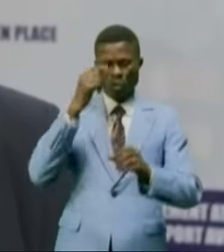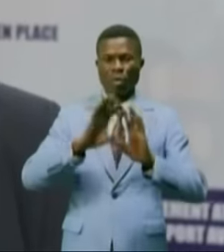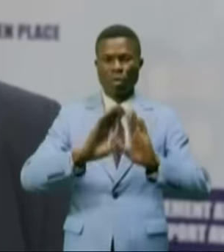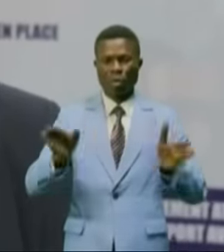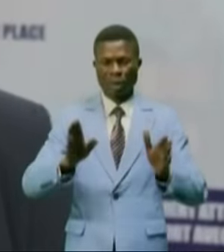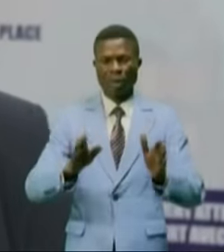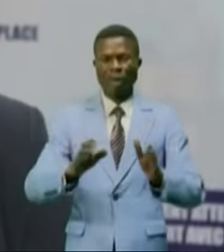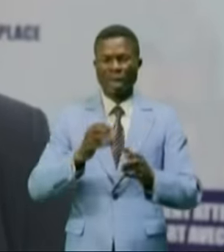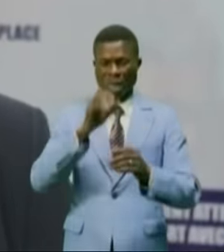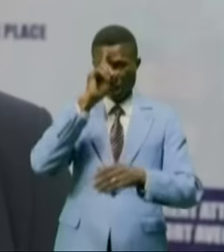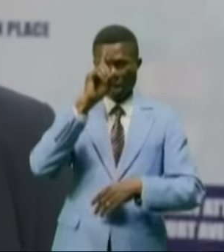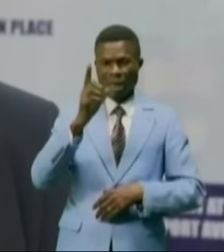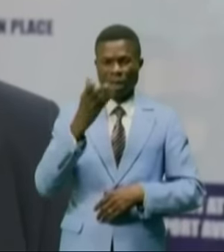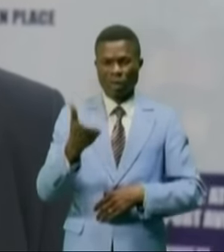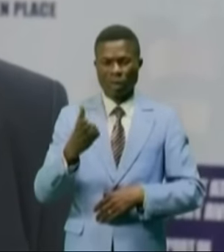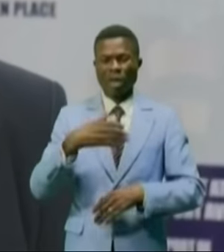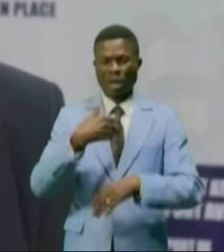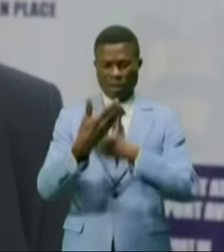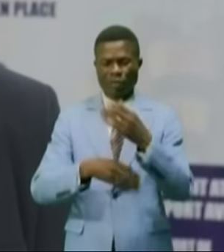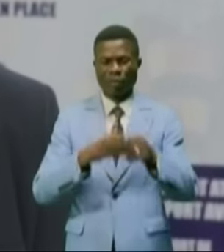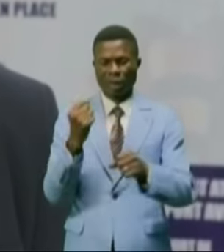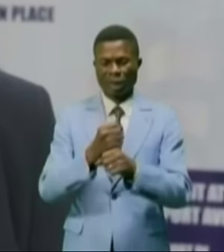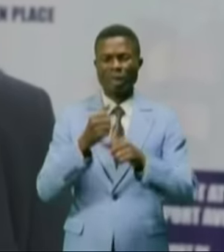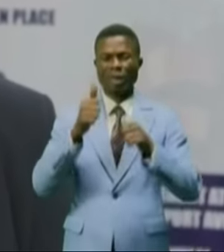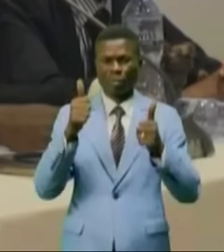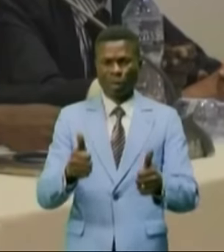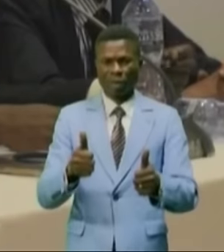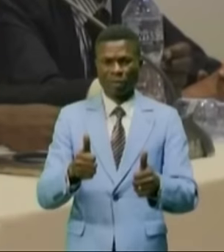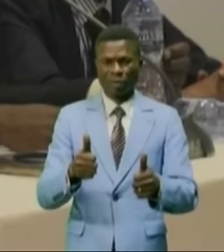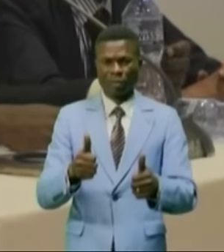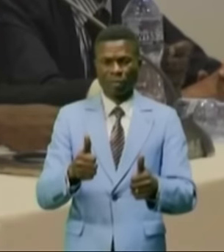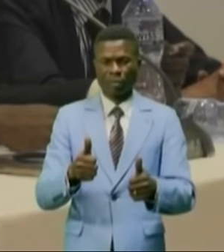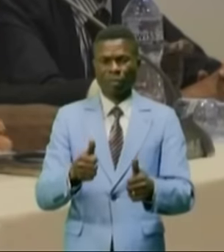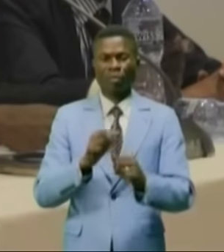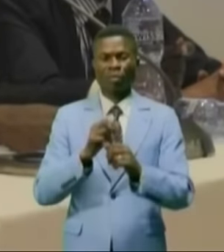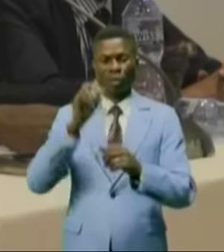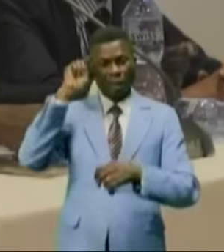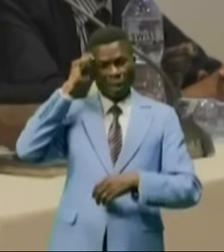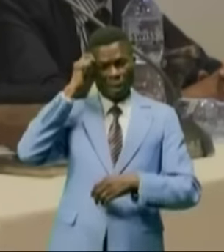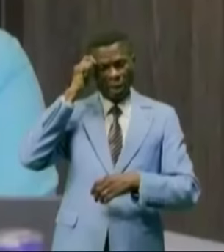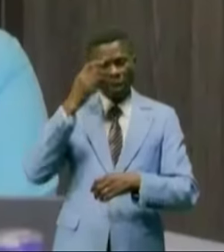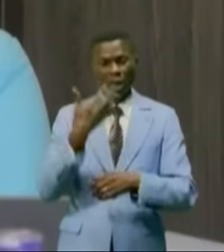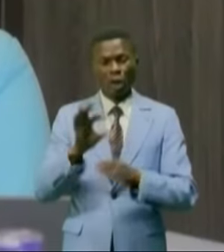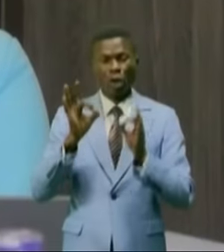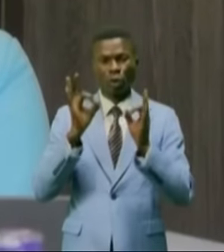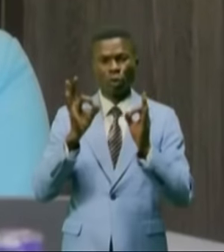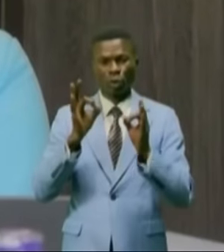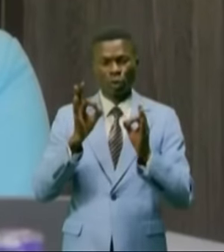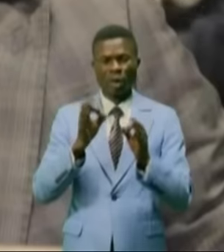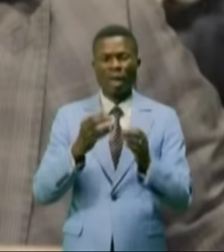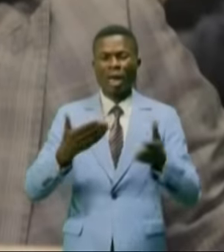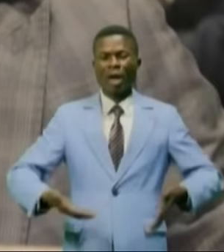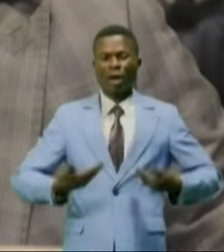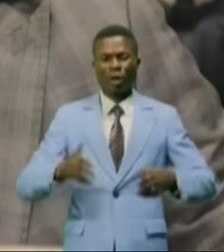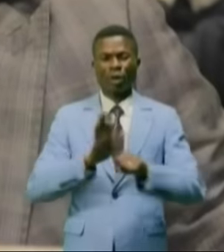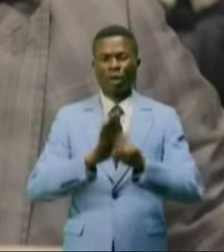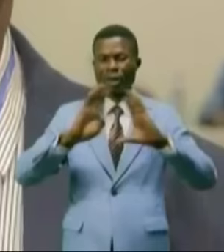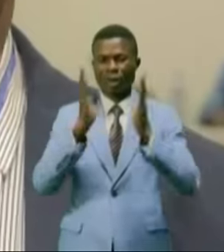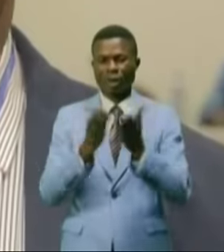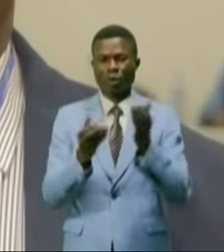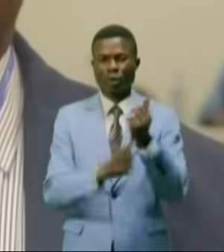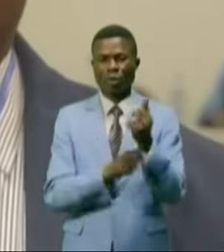de la compétence pour accomplir, réaliser ses missions. Ces rappels et notions ont été appréciés par les